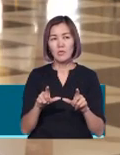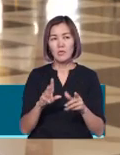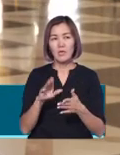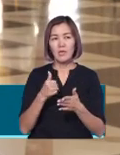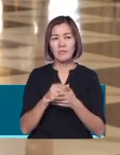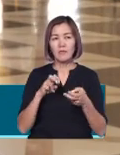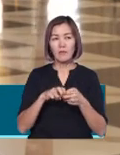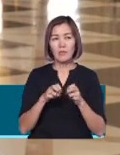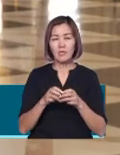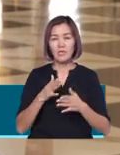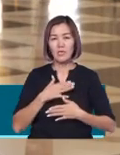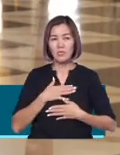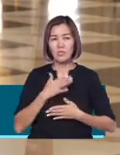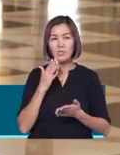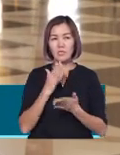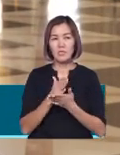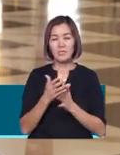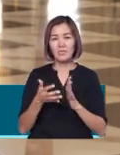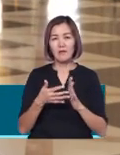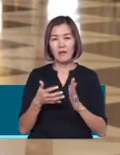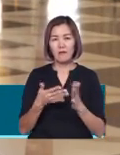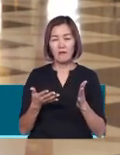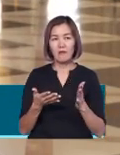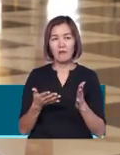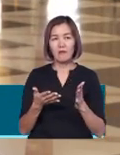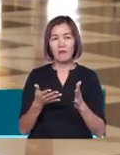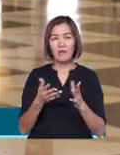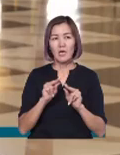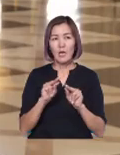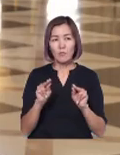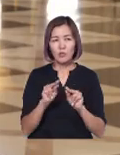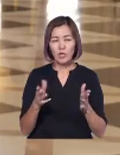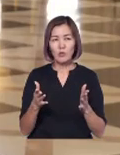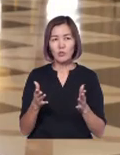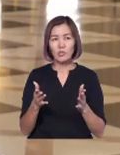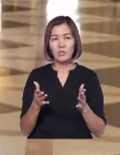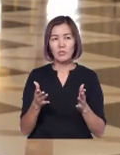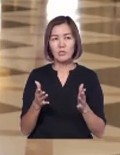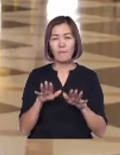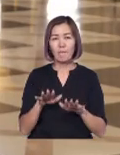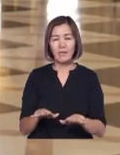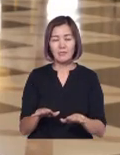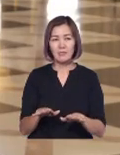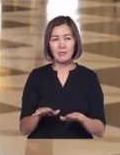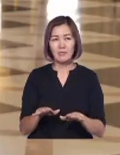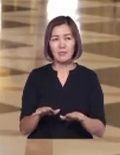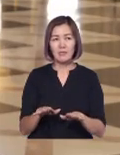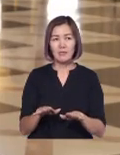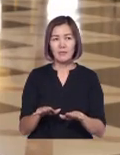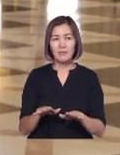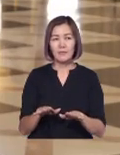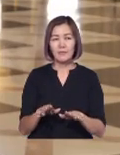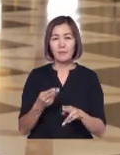Основная проблема в нашем районе есть нехватка обучающих мест.